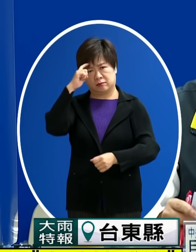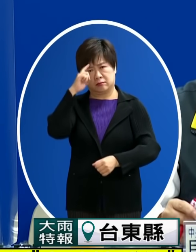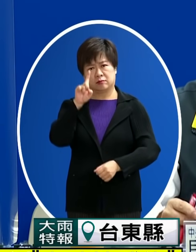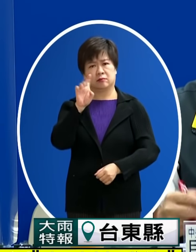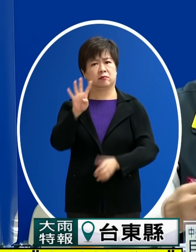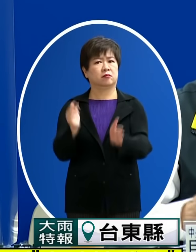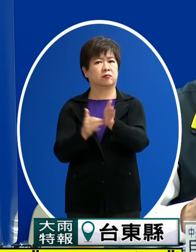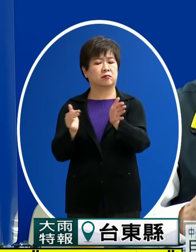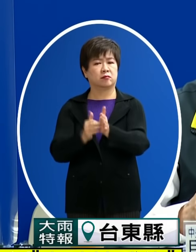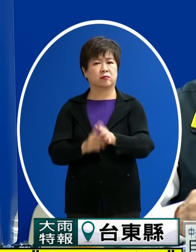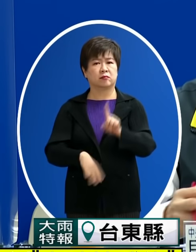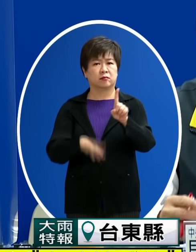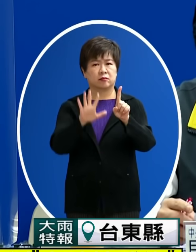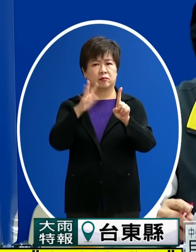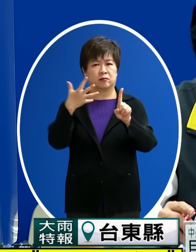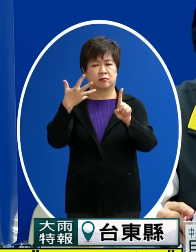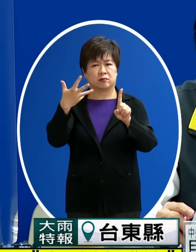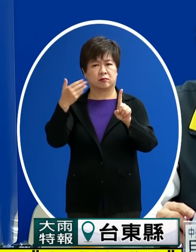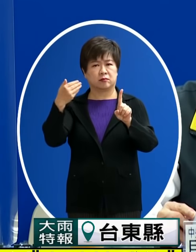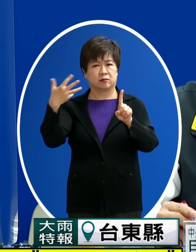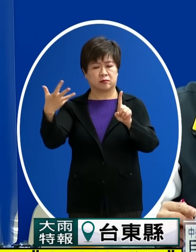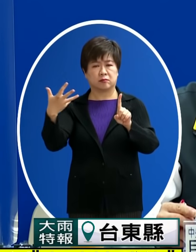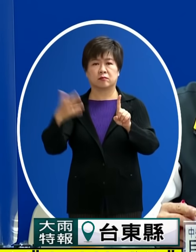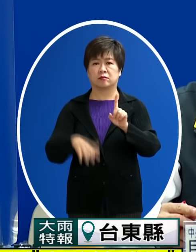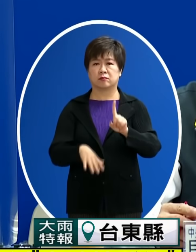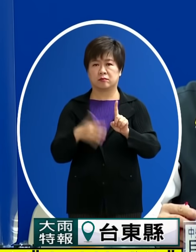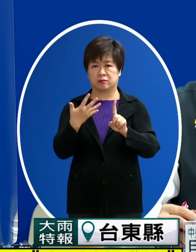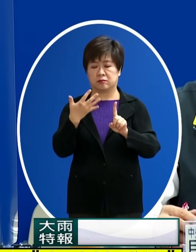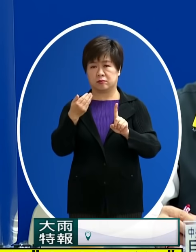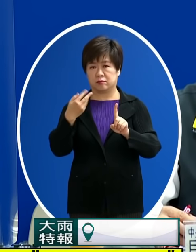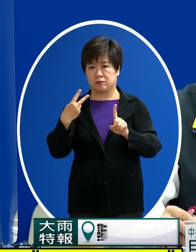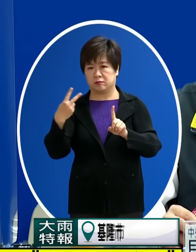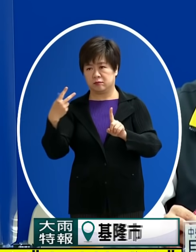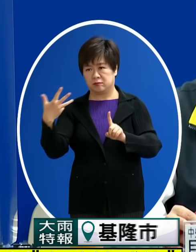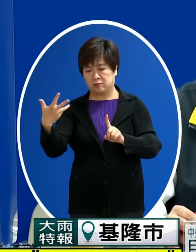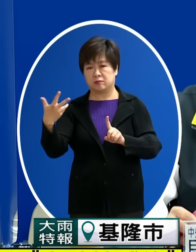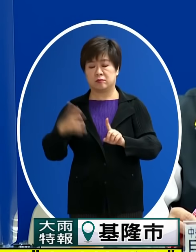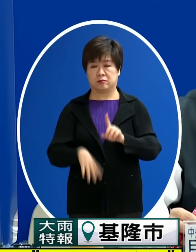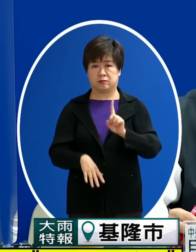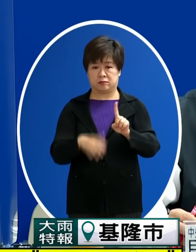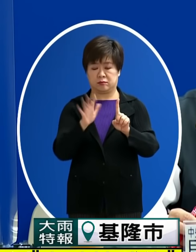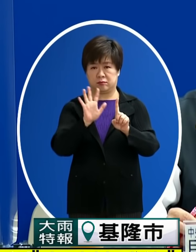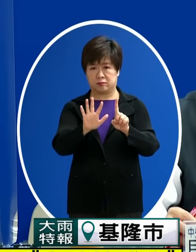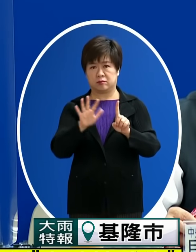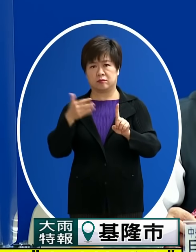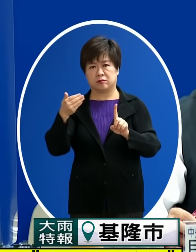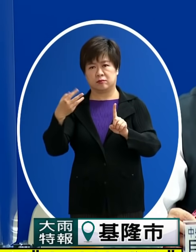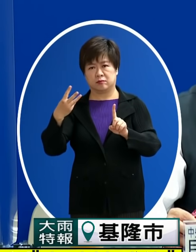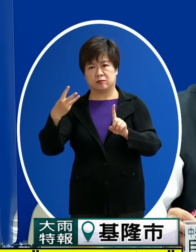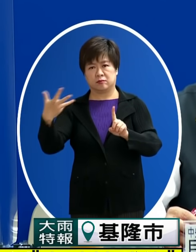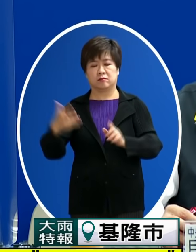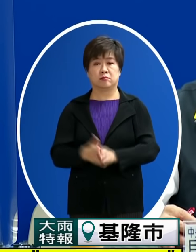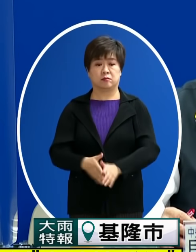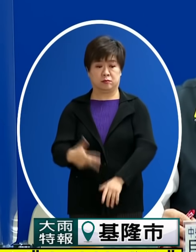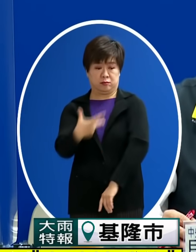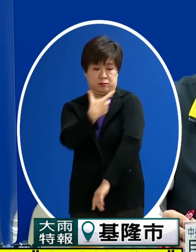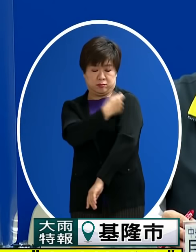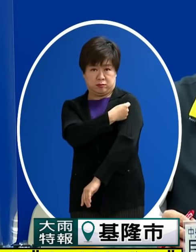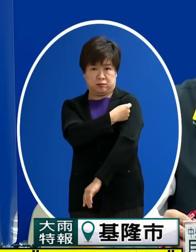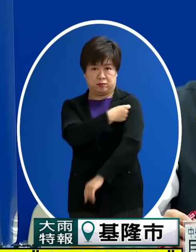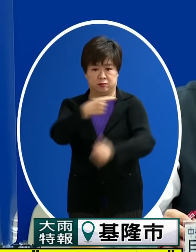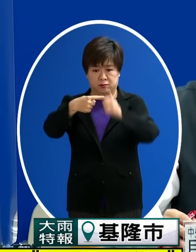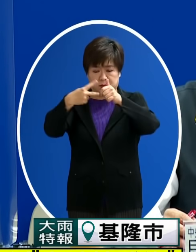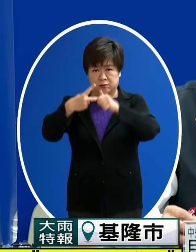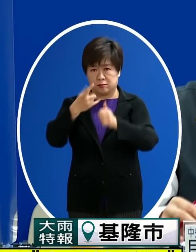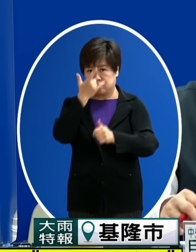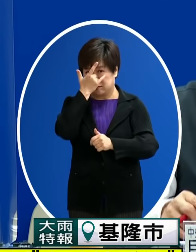这个15898、15927和15938，这三位刚好都是有接种过两剂的